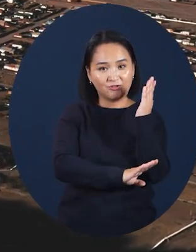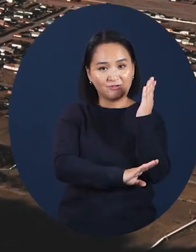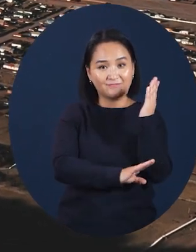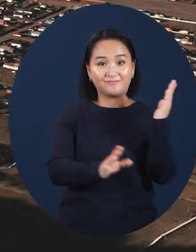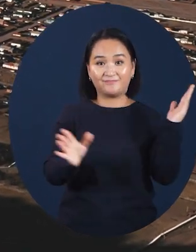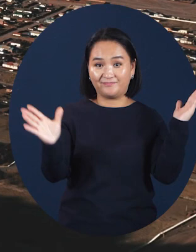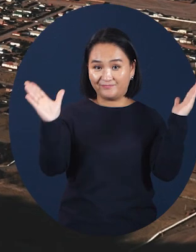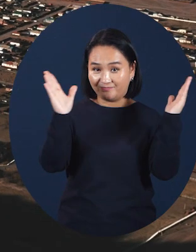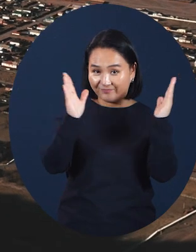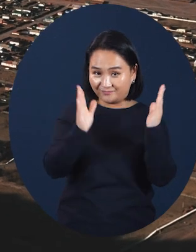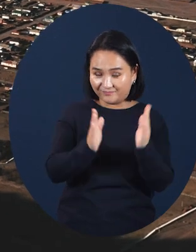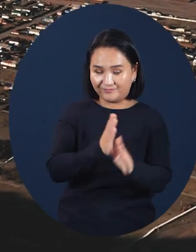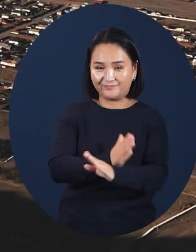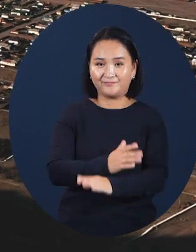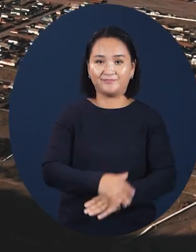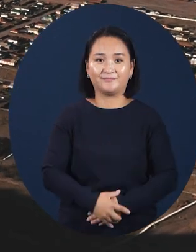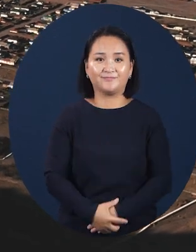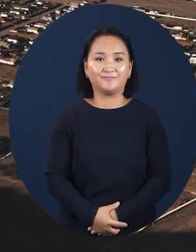байна.